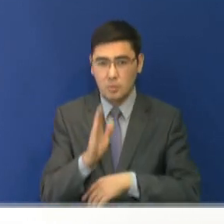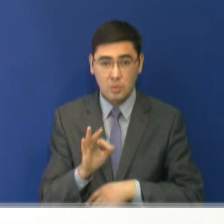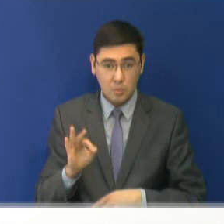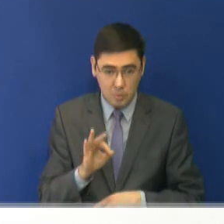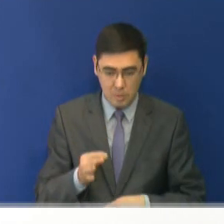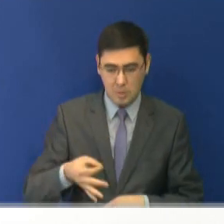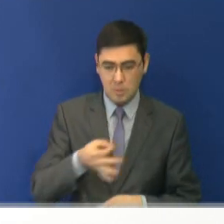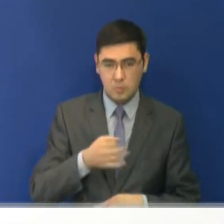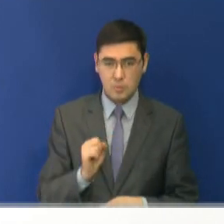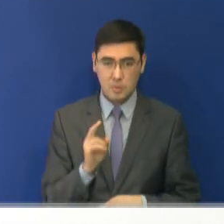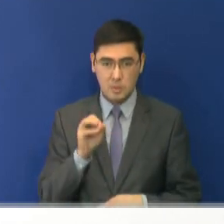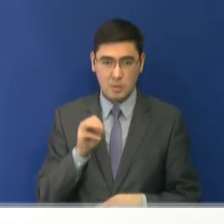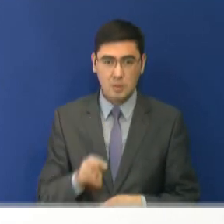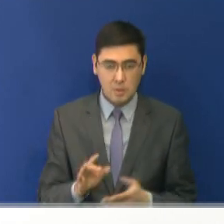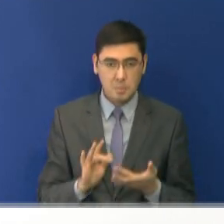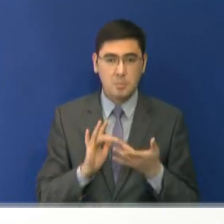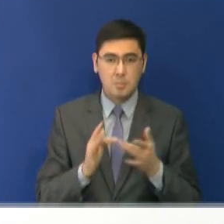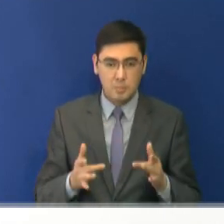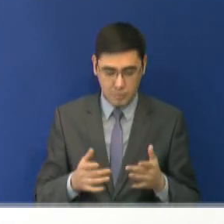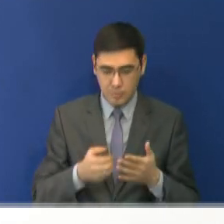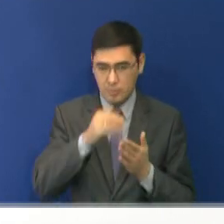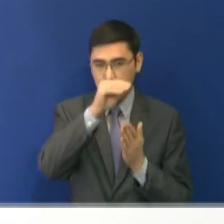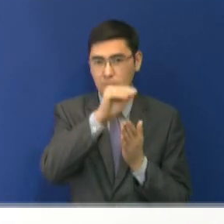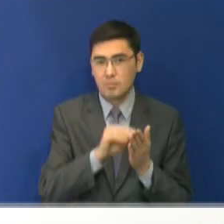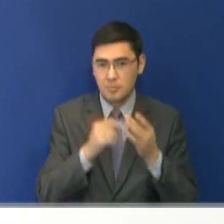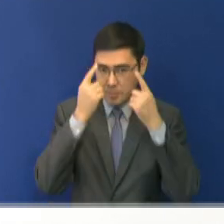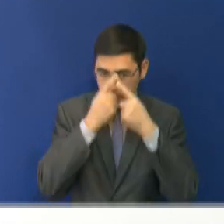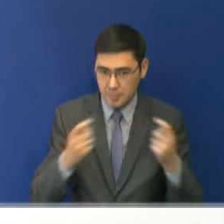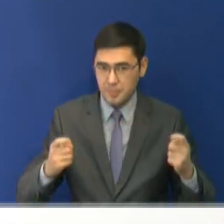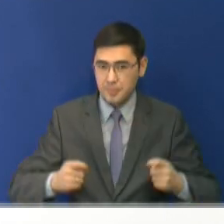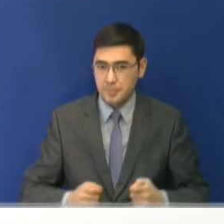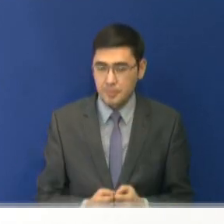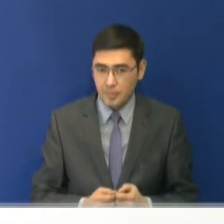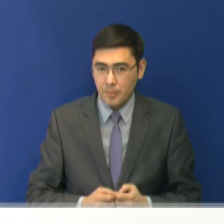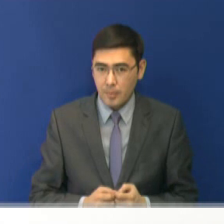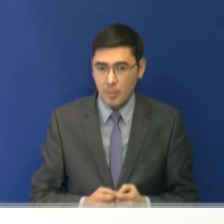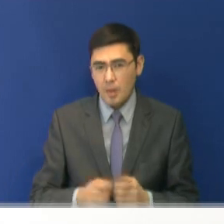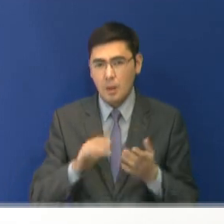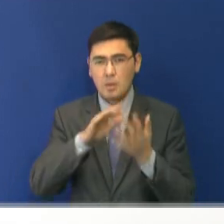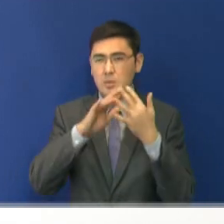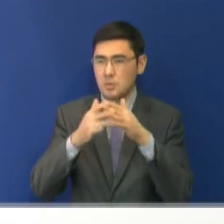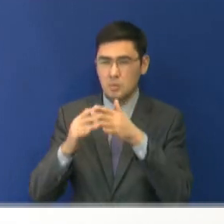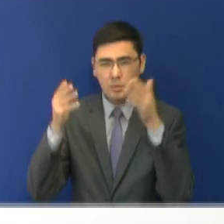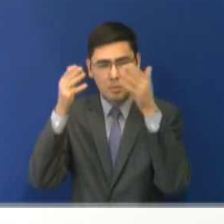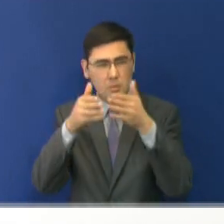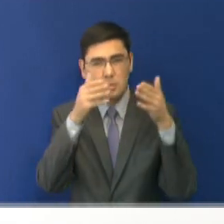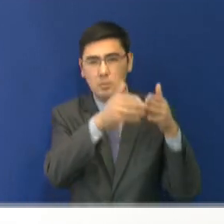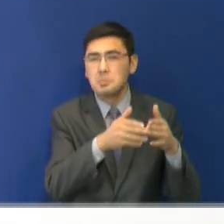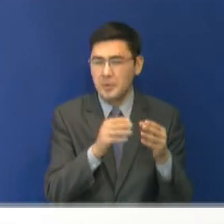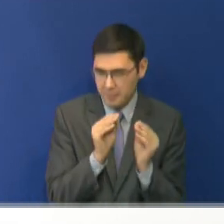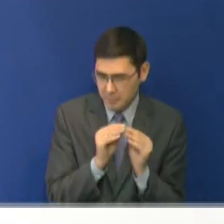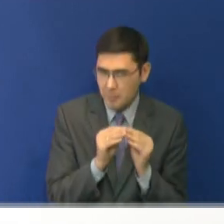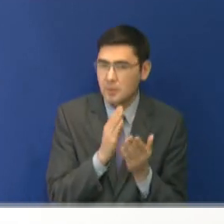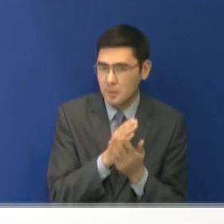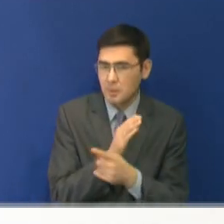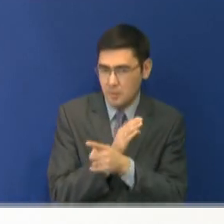области Даниал Ахметов на своей странице в социальной сети. Вопрос централизованного питьевого водоснабжения в отдаленных селах по-прежнему актуален. В этом году в